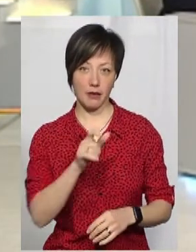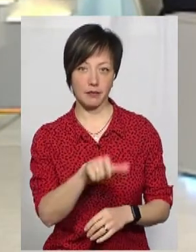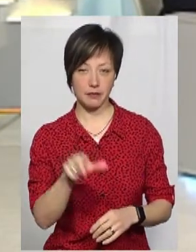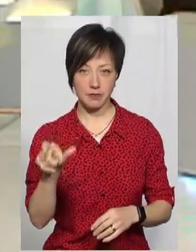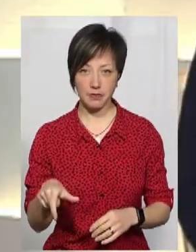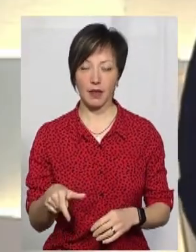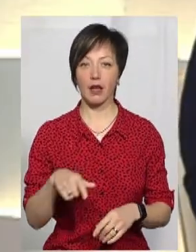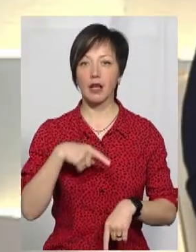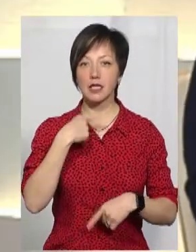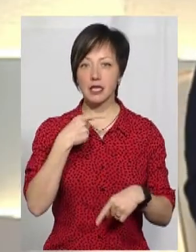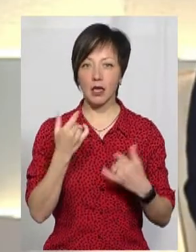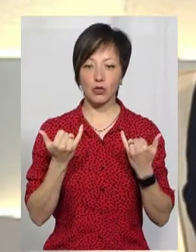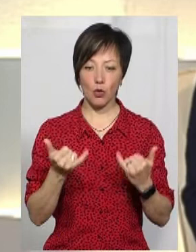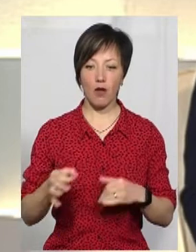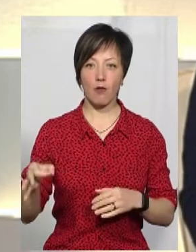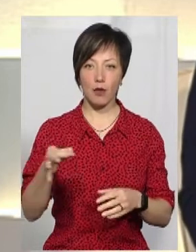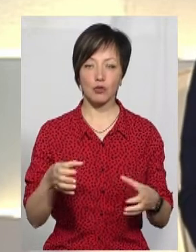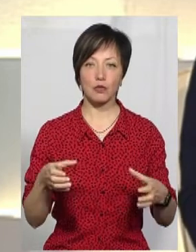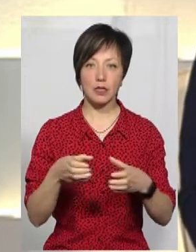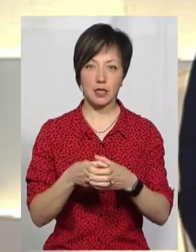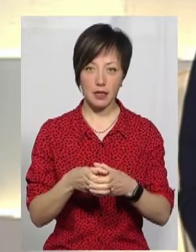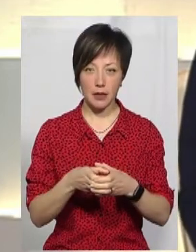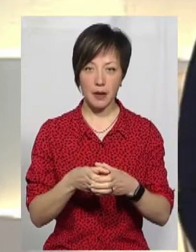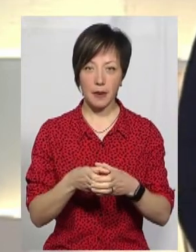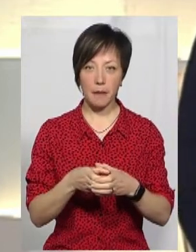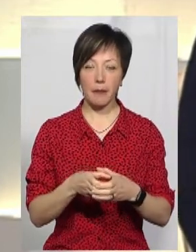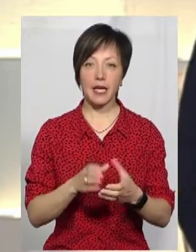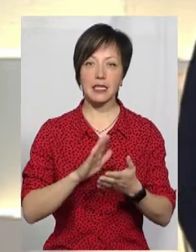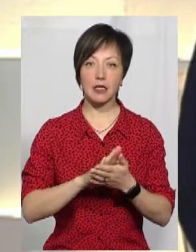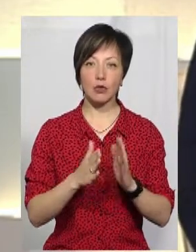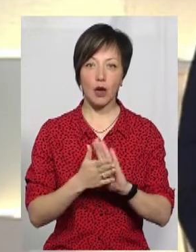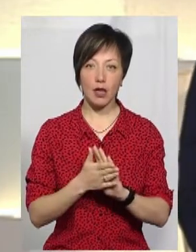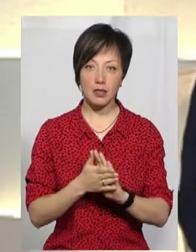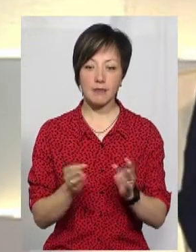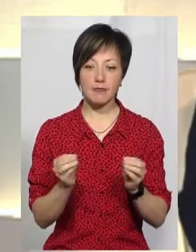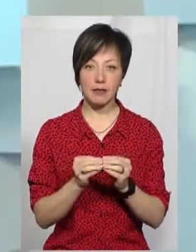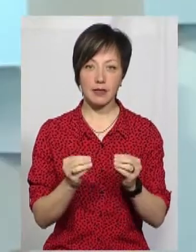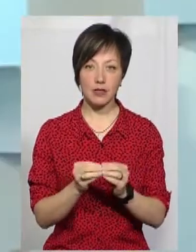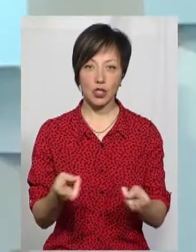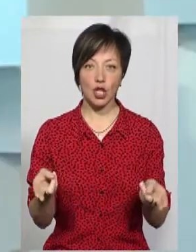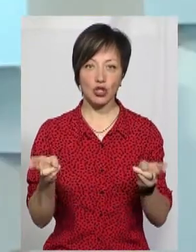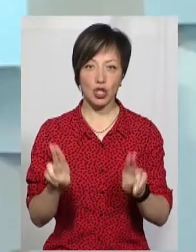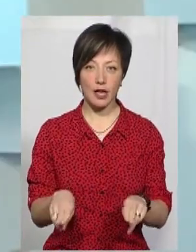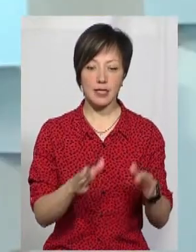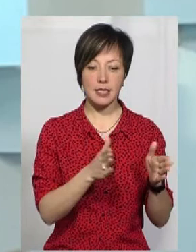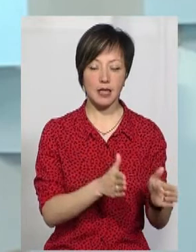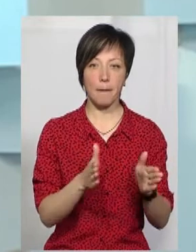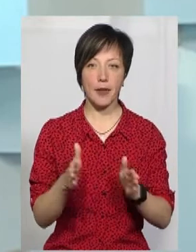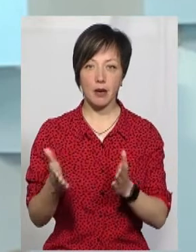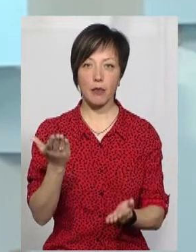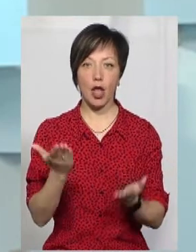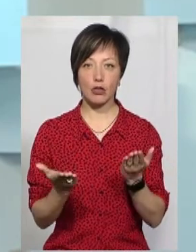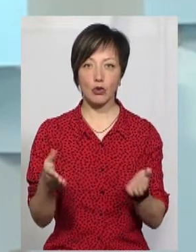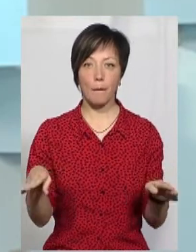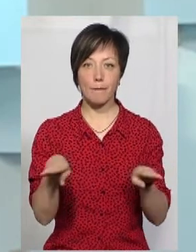обласного штабу з ліквідації наслідків надзвичайної ситуації Роман Примуш, ситуація залишається стабільною, якщо порівнювати її з іншими